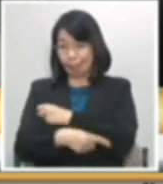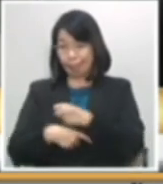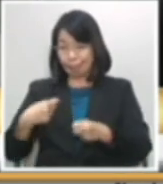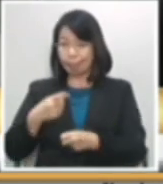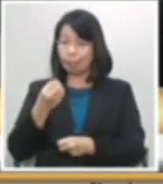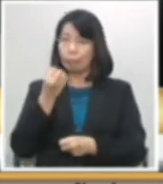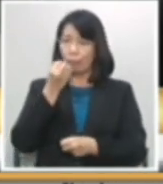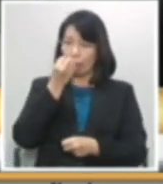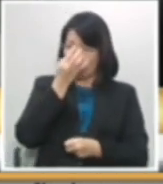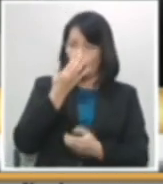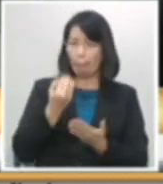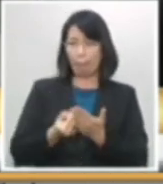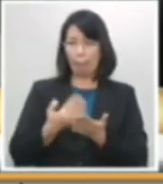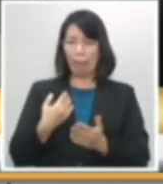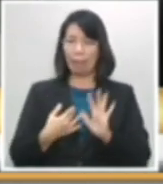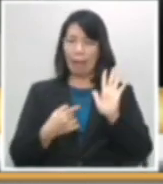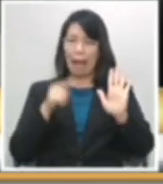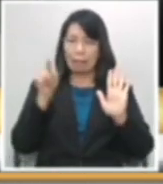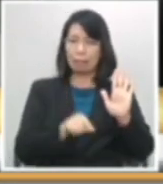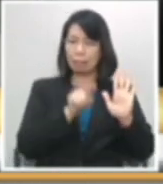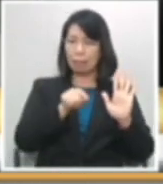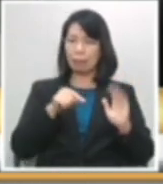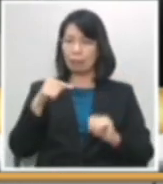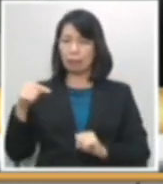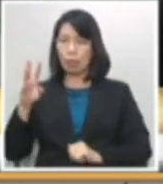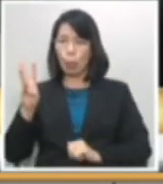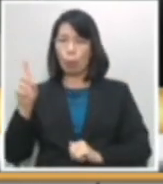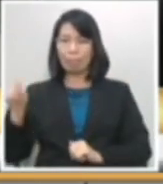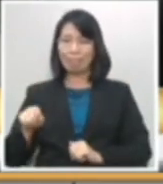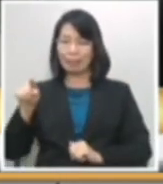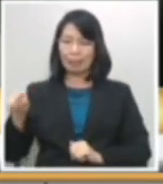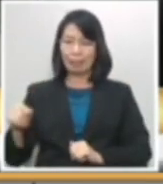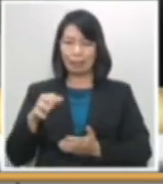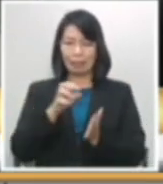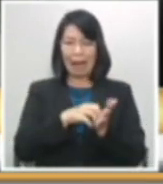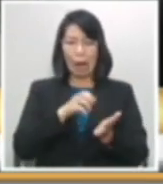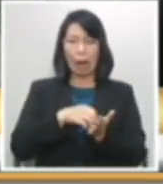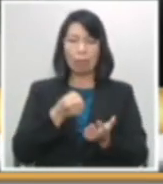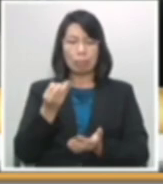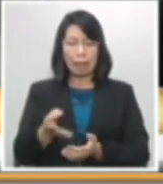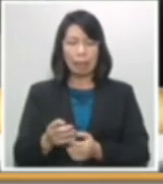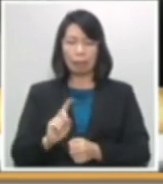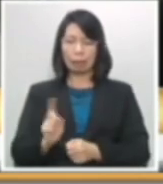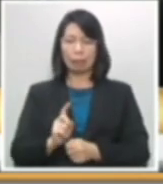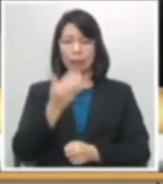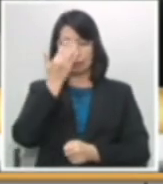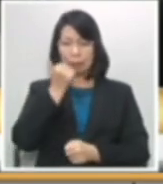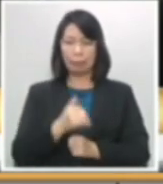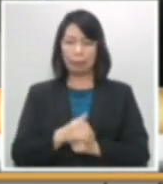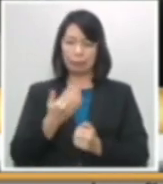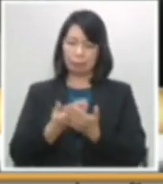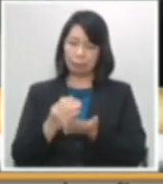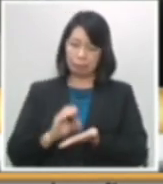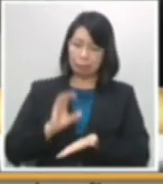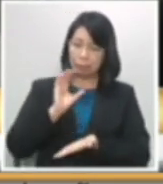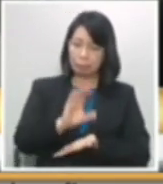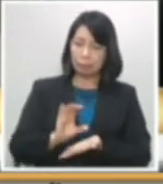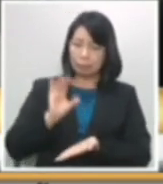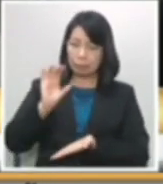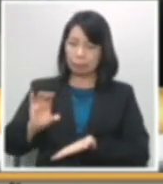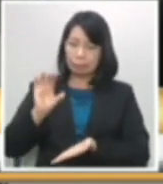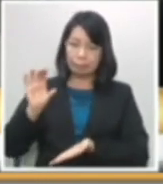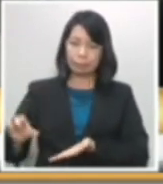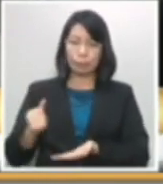5% 6% ตกลงจะเอาดอกเบี้ยเอากำไรจากเกษตรกรหรือจะเอายังไงรัฐบาลก็จัดงบให้แน่นอนเป็นงบอาจจะเป็นงบ